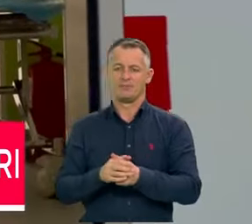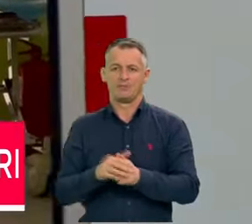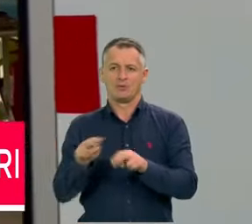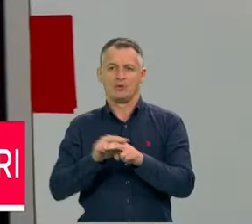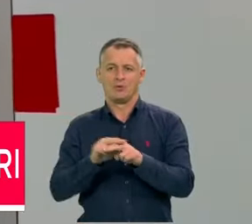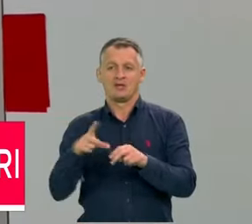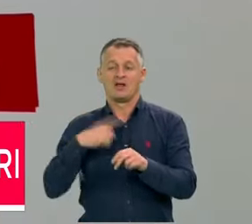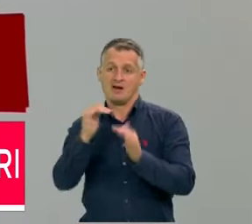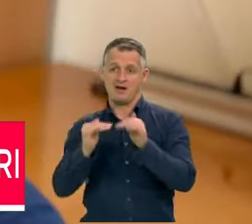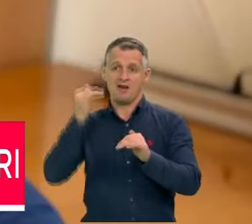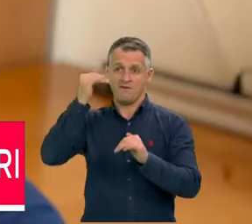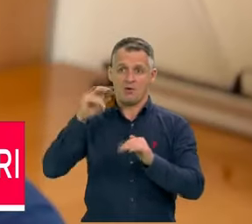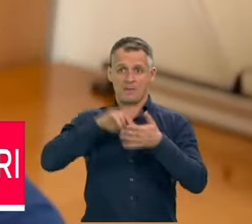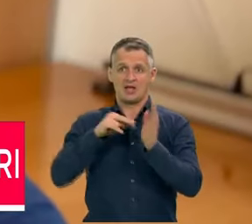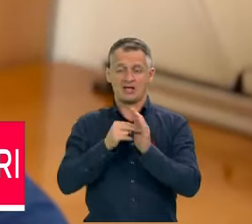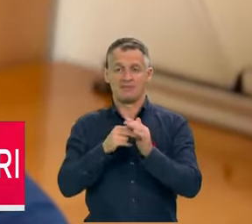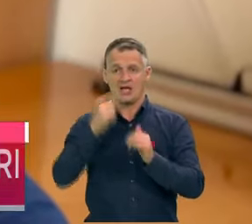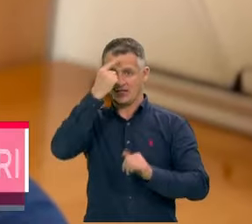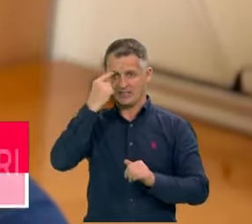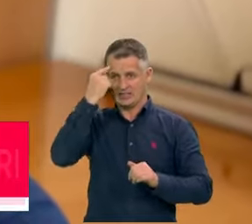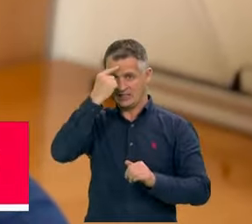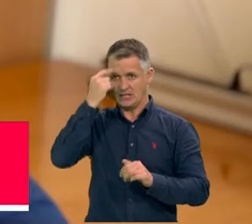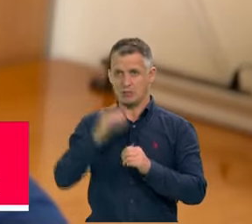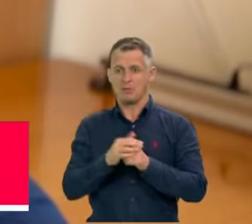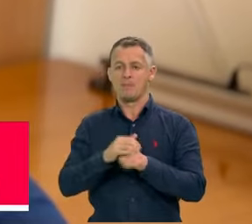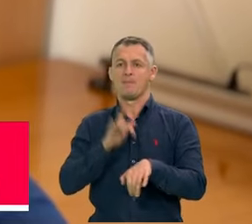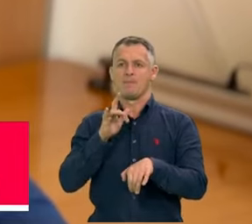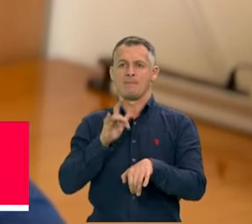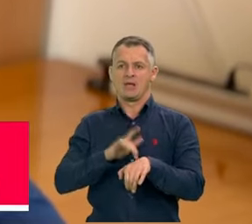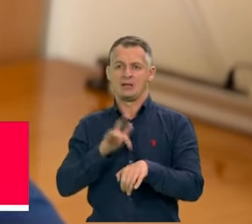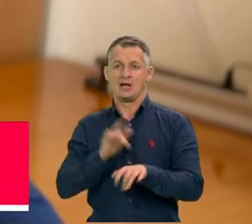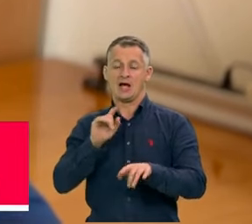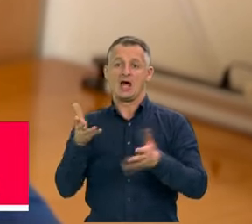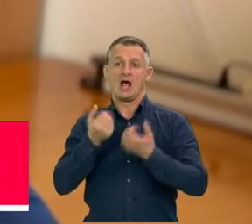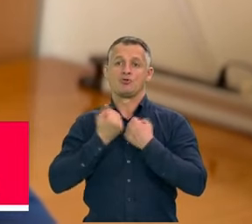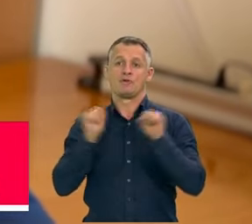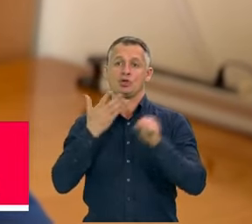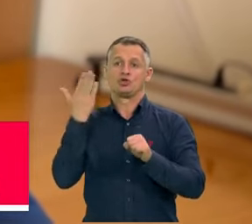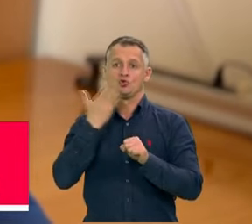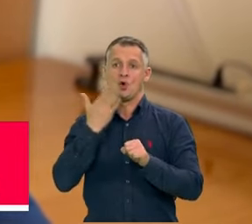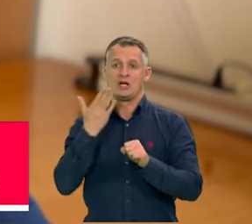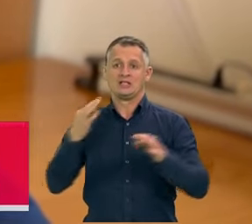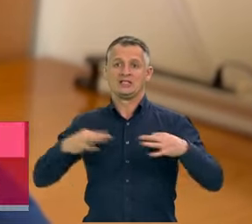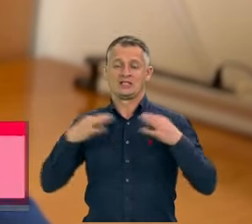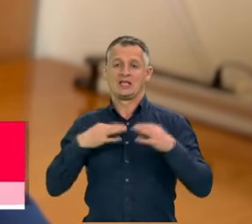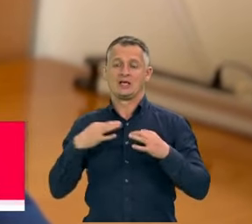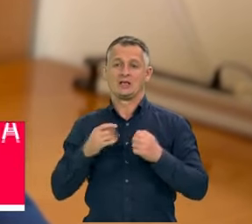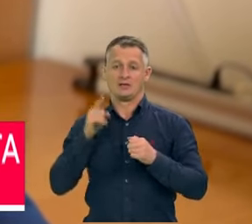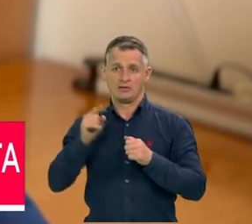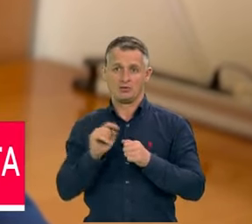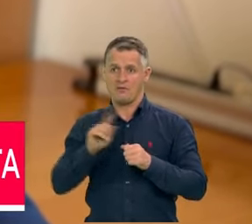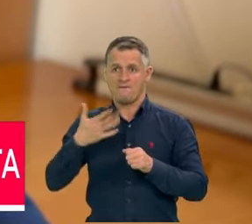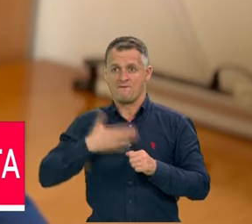pregătire al asistentului medical care termină o școală poală sanitară nu vreau să fiu răutăcios